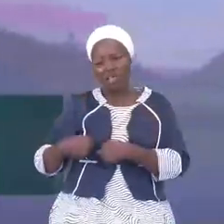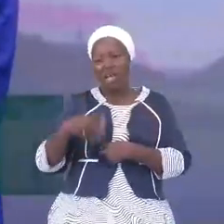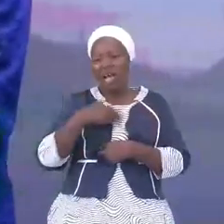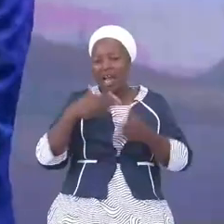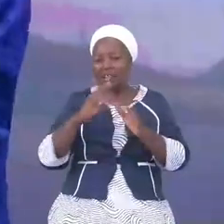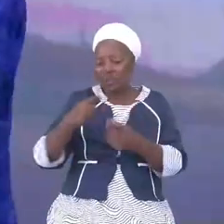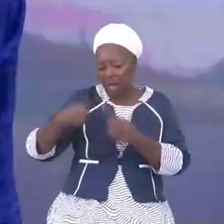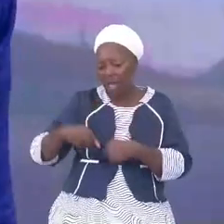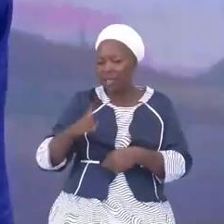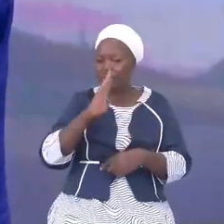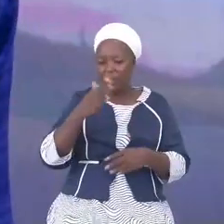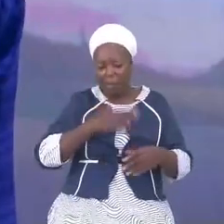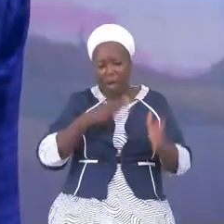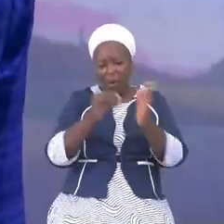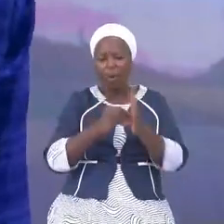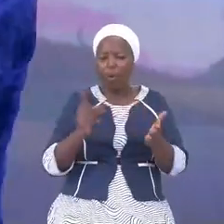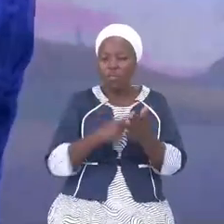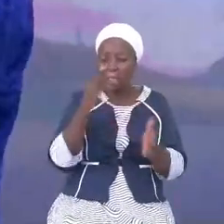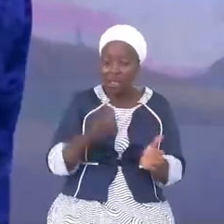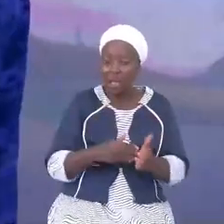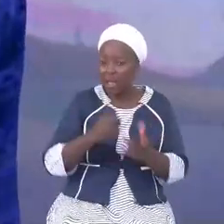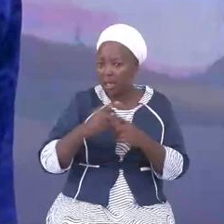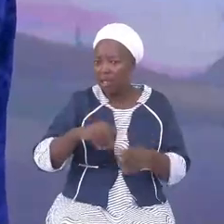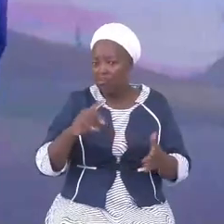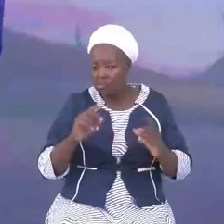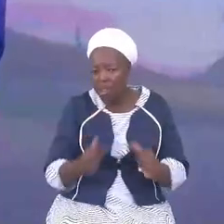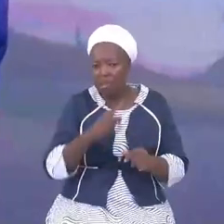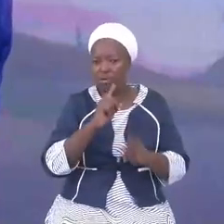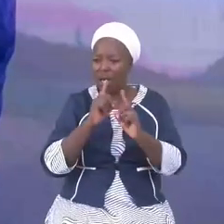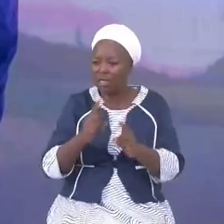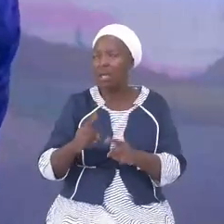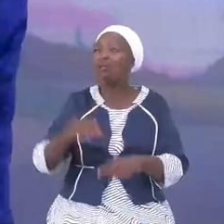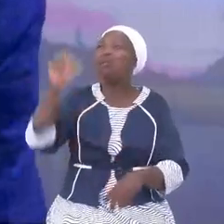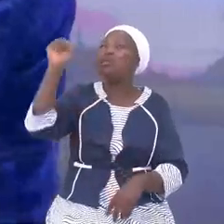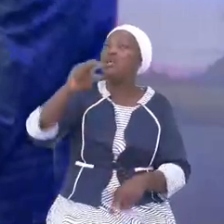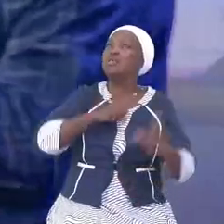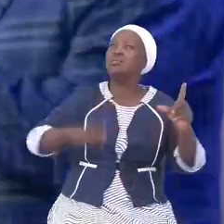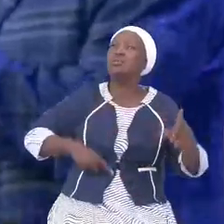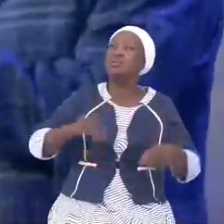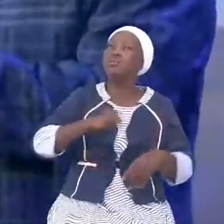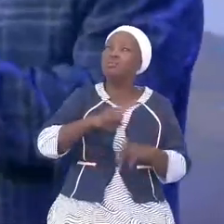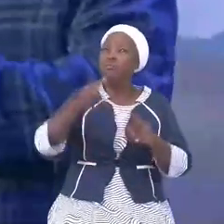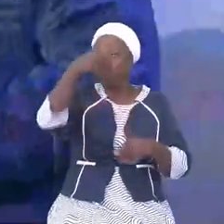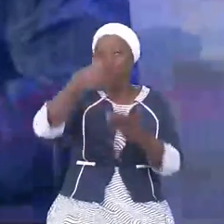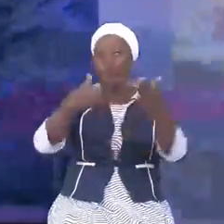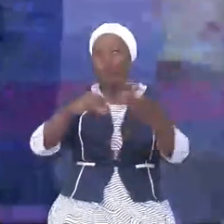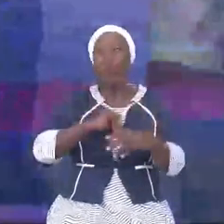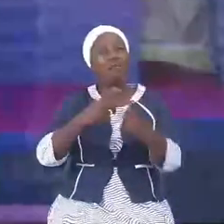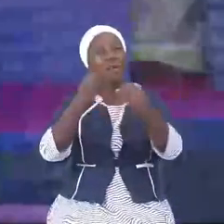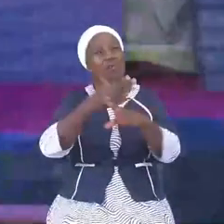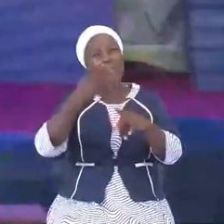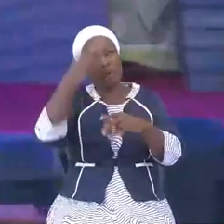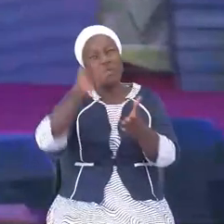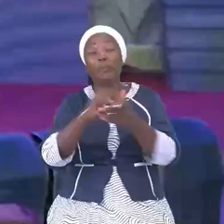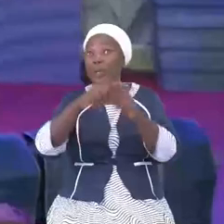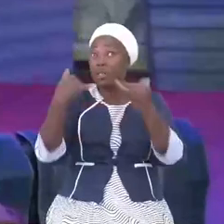Et quand il dit oui, Seigneur, je disais non. C'est pourquoi j'ai fui, mais maintenant, Seigneur, tu demandes mon cœur,